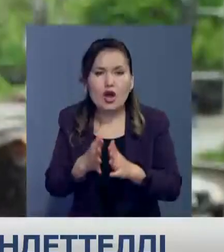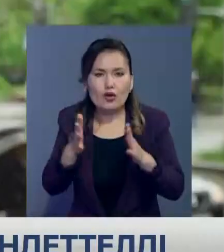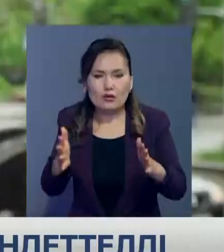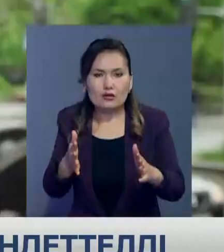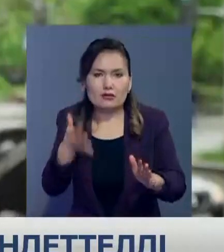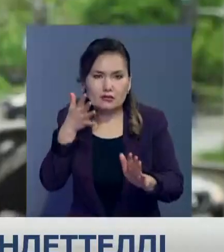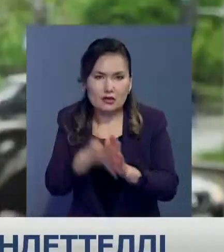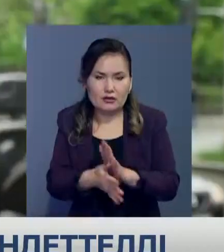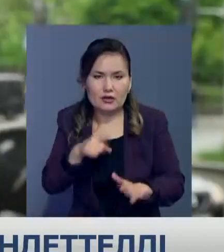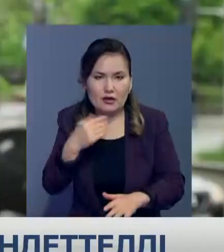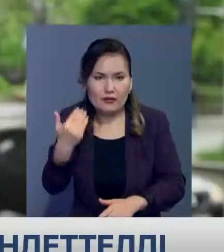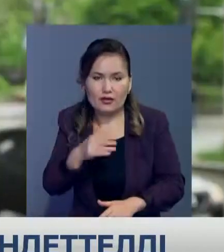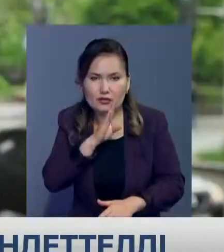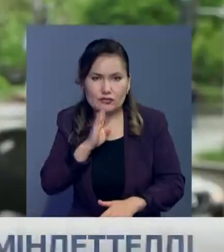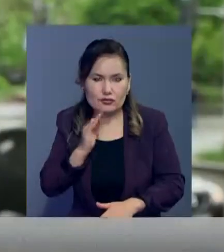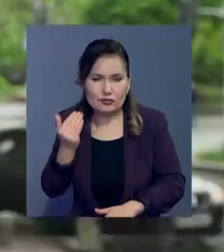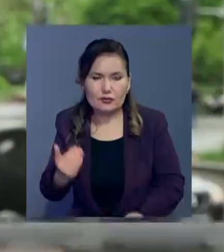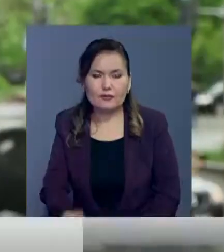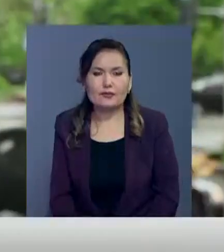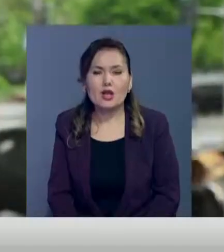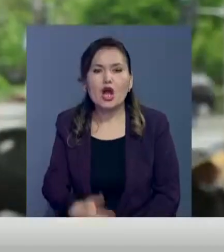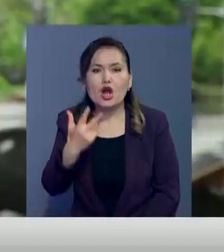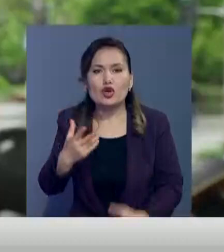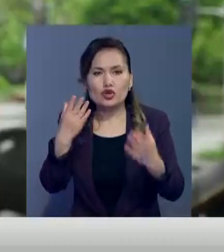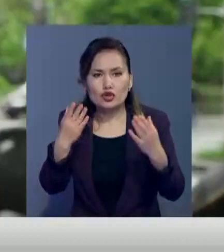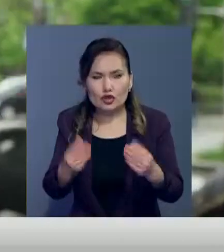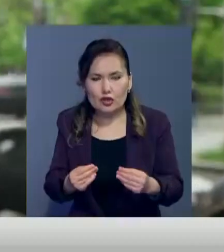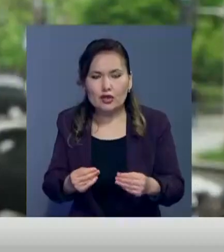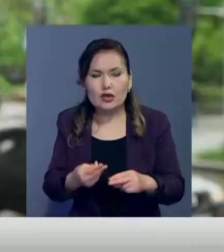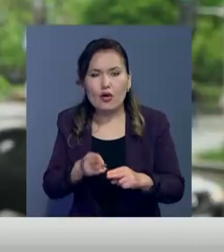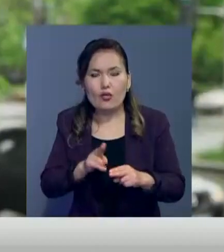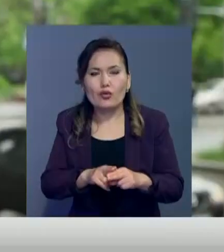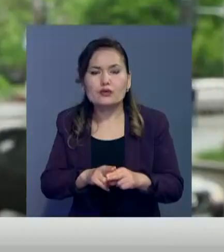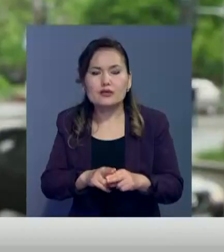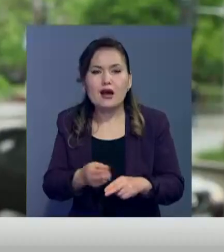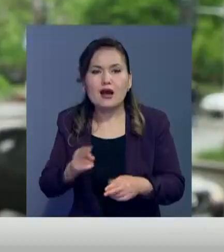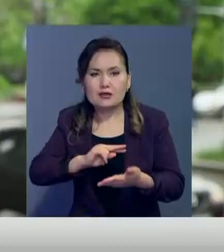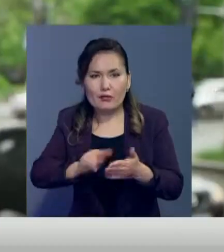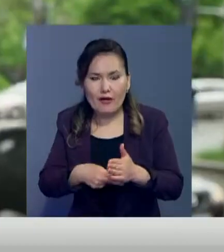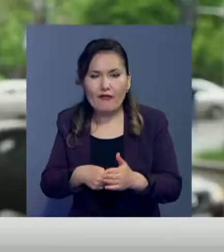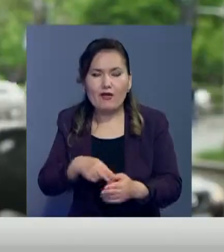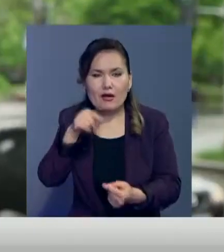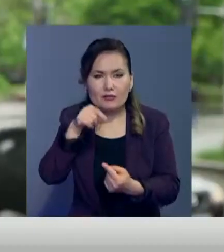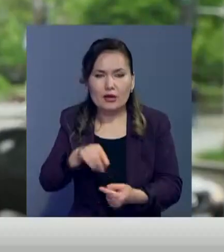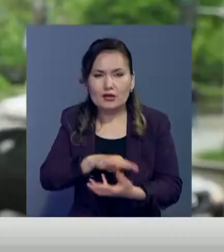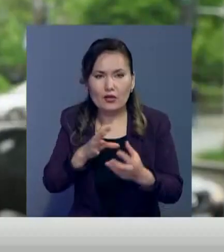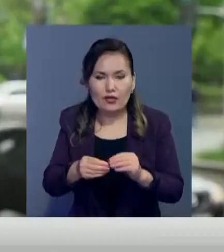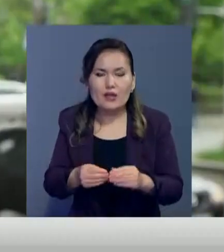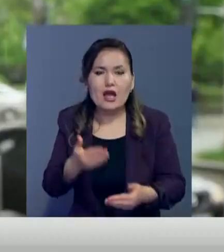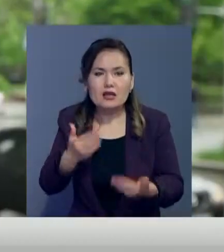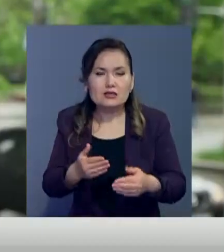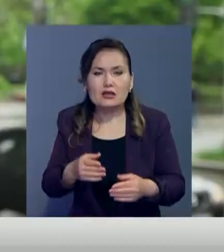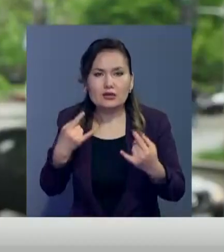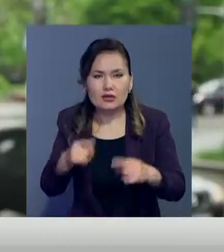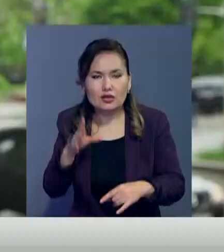Результаты теста. Тесттің нәтижесі 3 күнге ғана жарайды. Егер осы уақытта босанып үлгермесең, анализді тағы жасауға тура келеді. Не